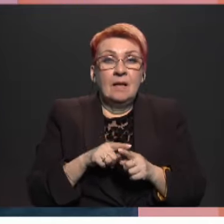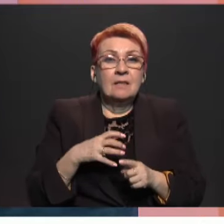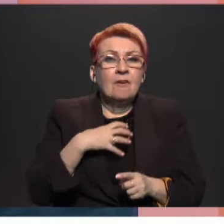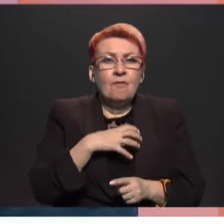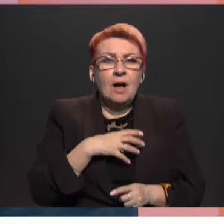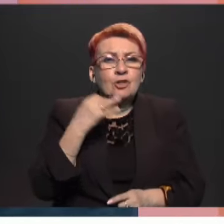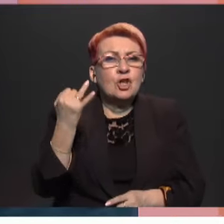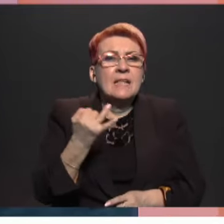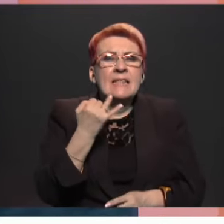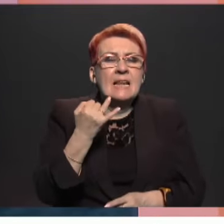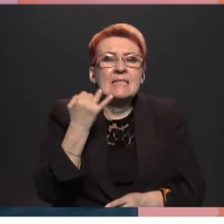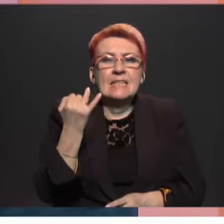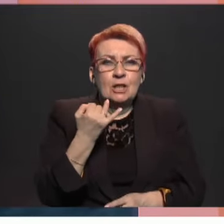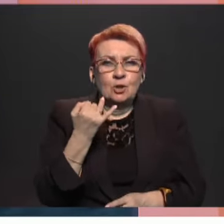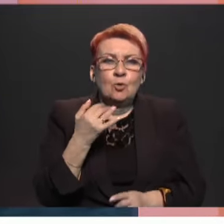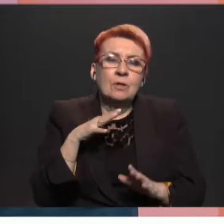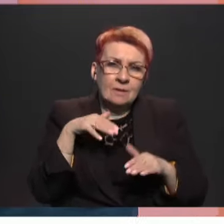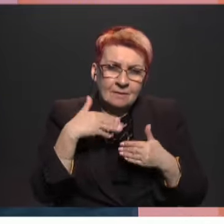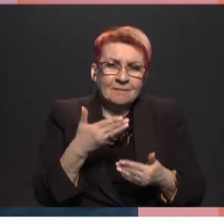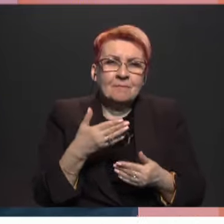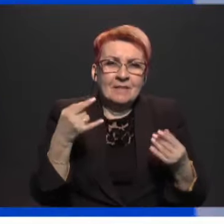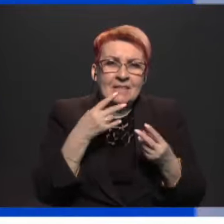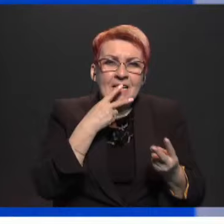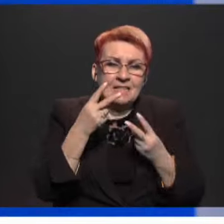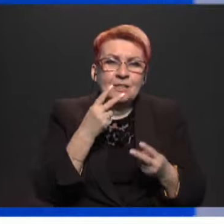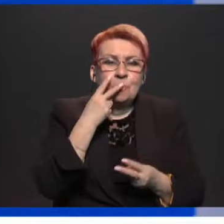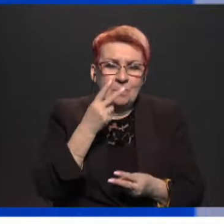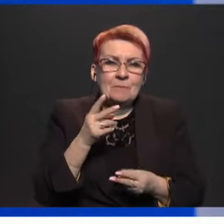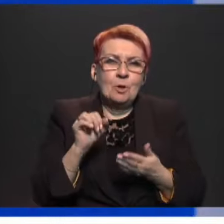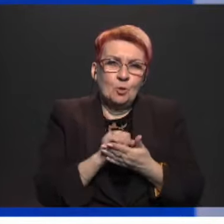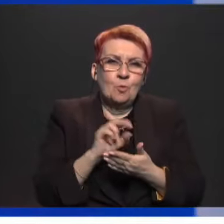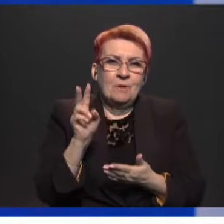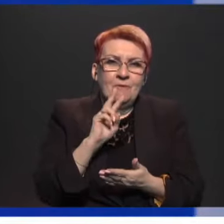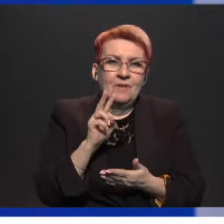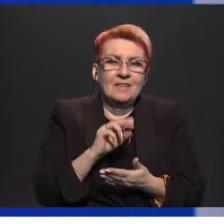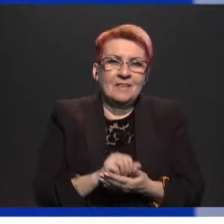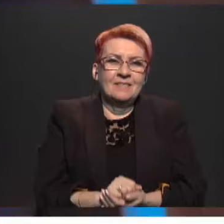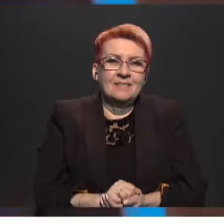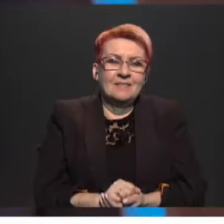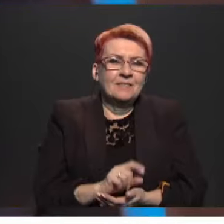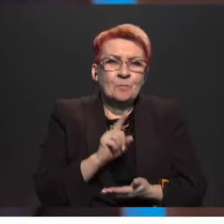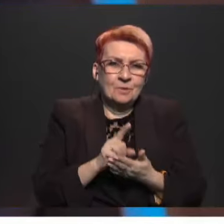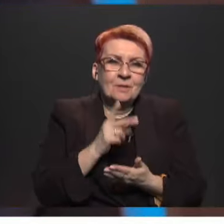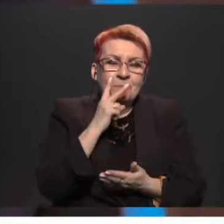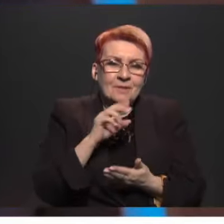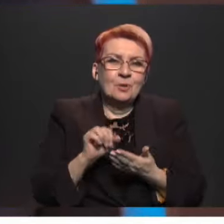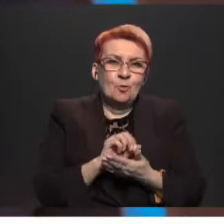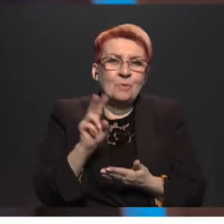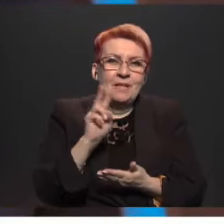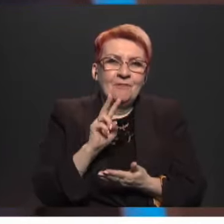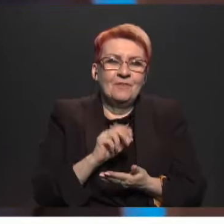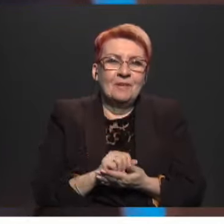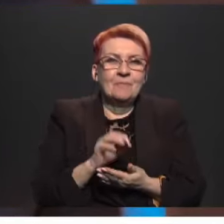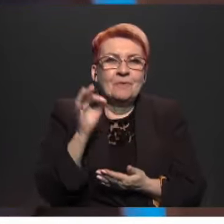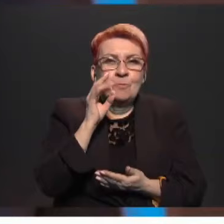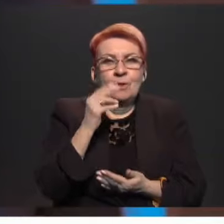очень интересная история. Конечно, рекомендую нашим телезрителям тоже ее посмотреть и услышать. Посмотрите обязательно этот документальный фильм. А я